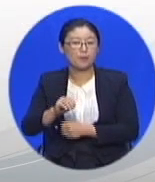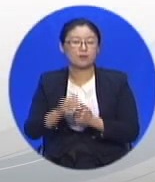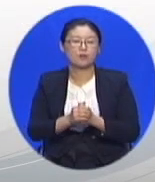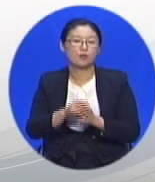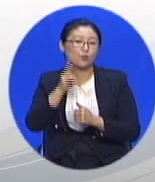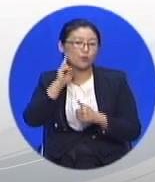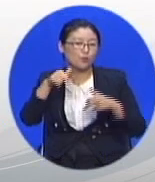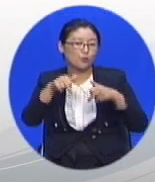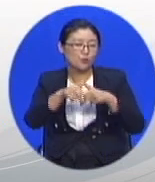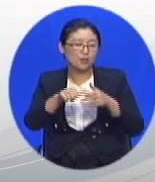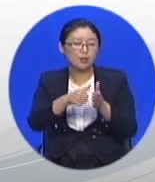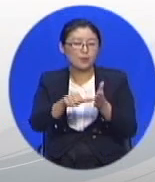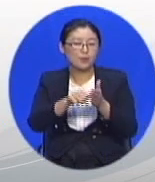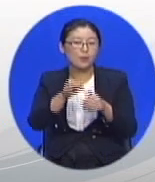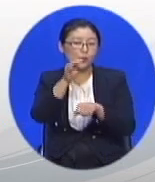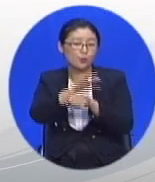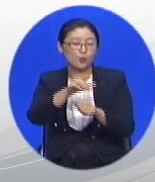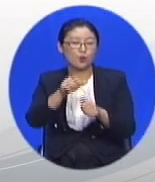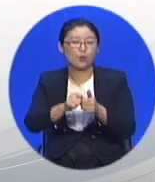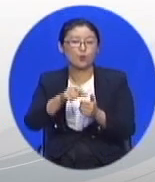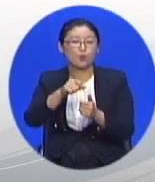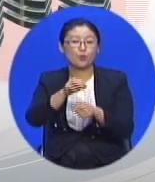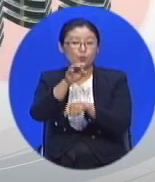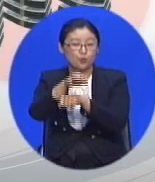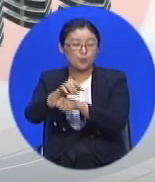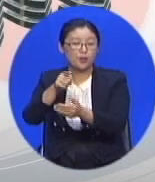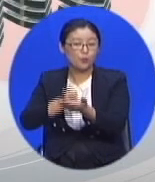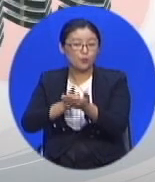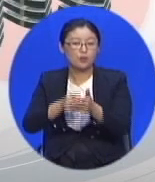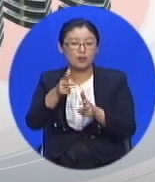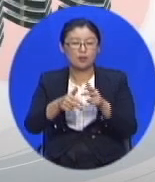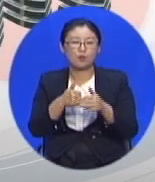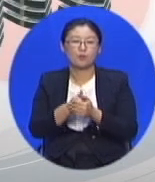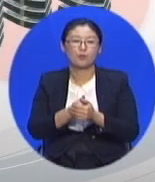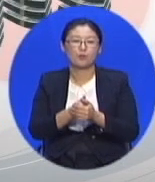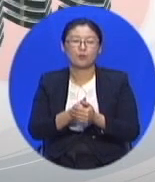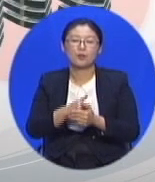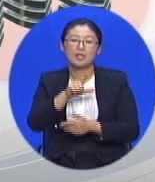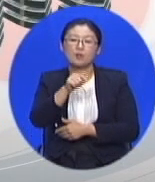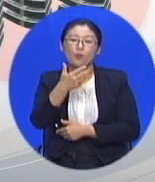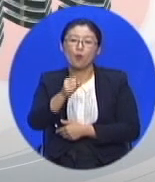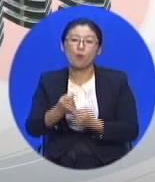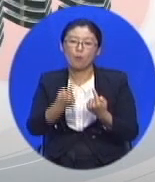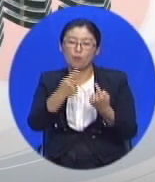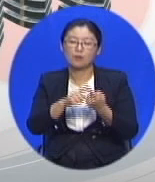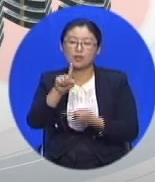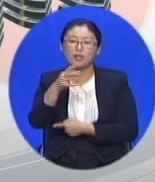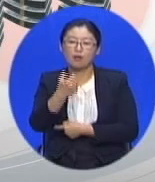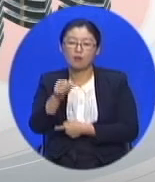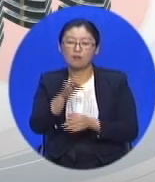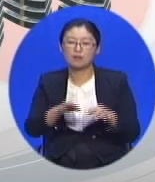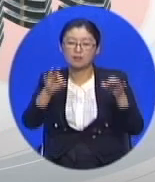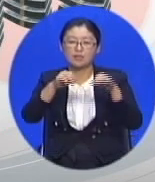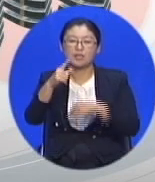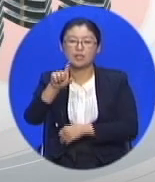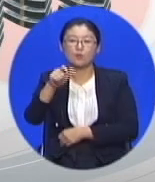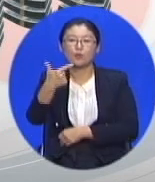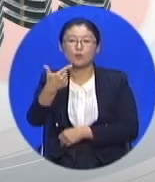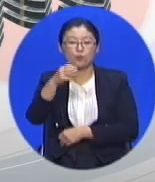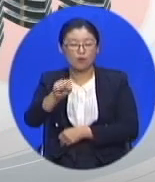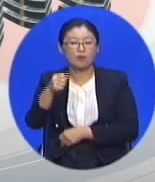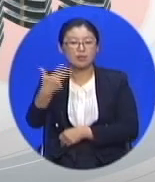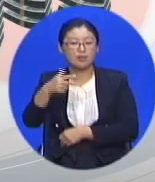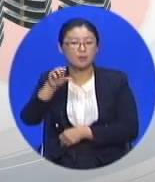중증 장애인 생산품 우선 구매 촉진 사업도 정부안 15억 7천만 원보다 1억 원 증액된 16억 7천만